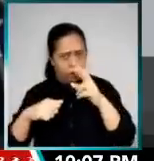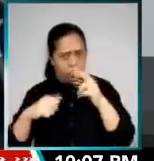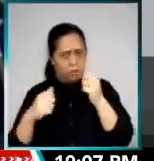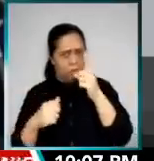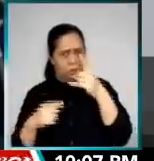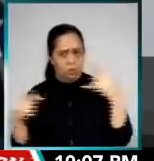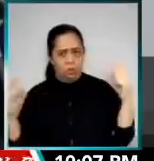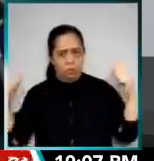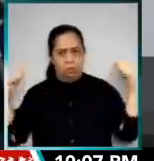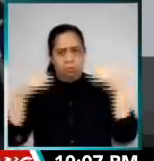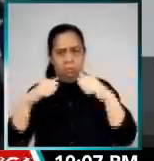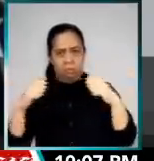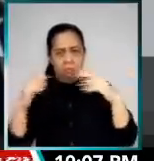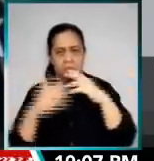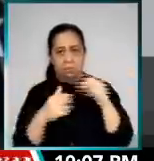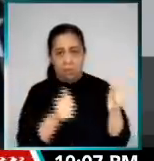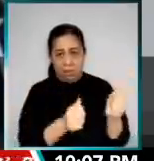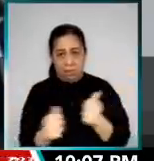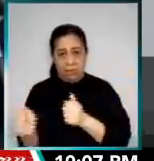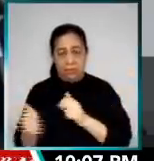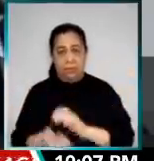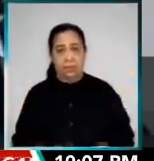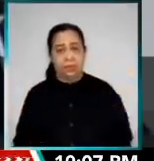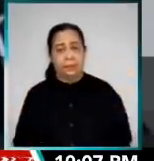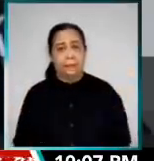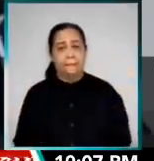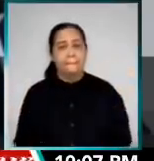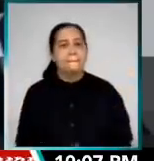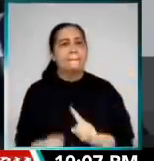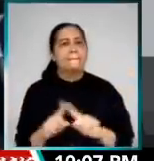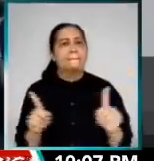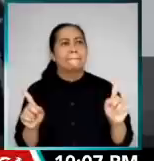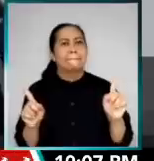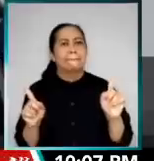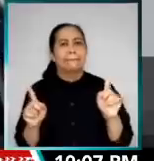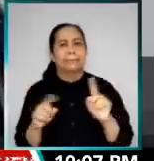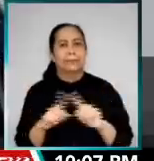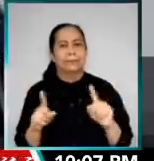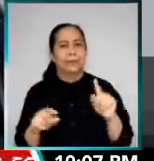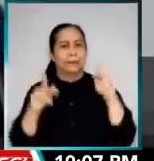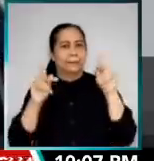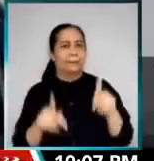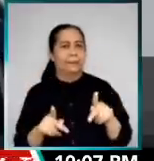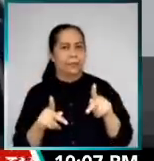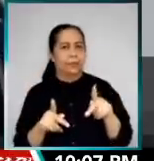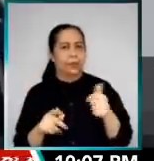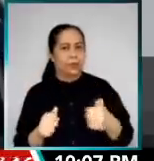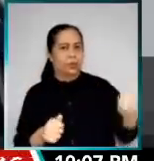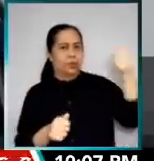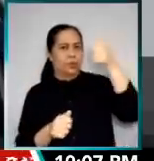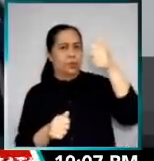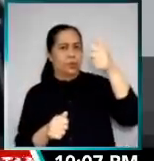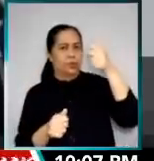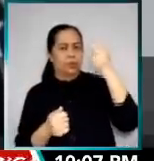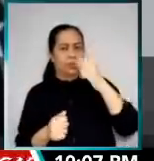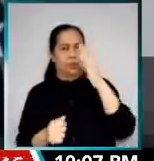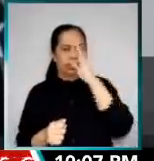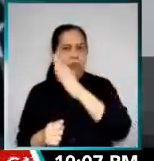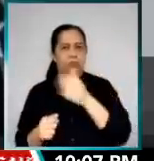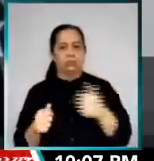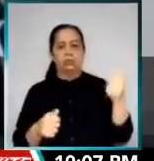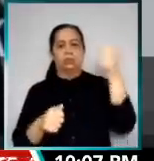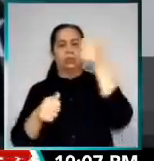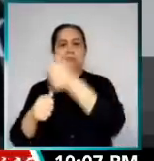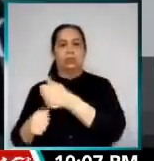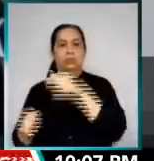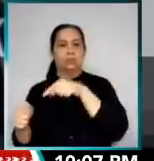sa mga arrangements. Pero yung person in power can still assert dominance over the